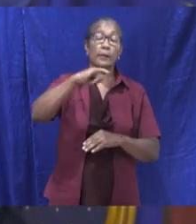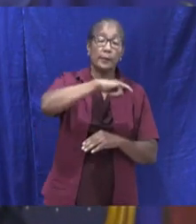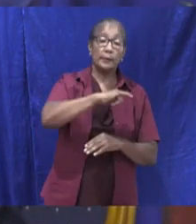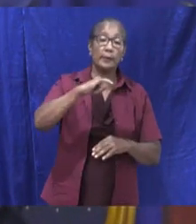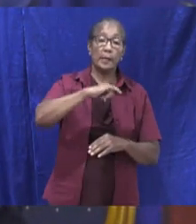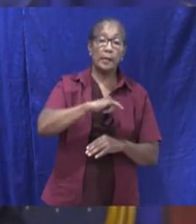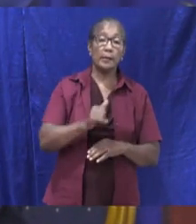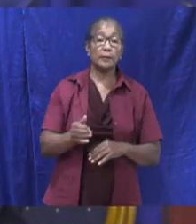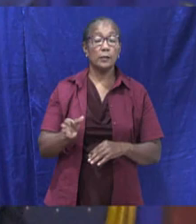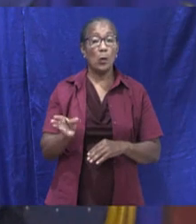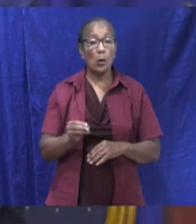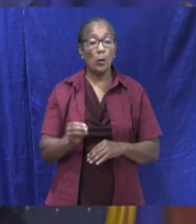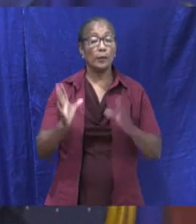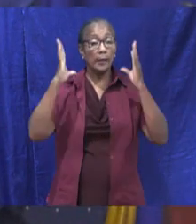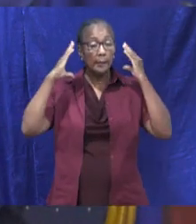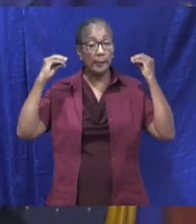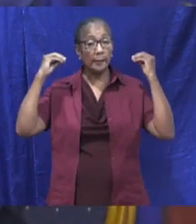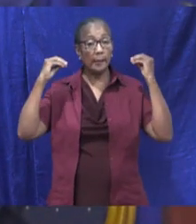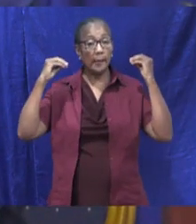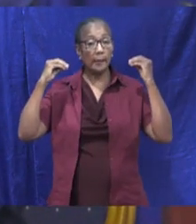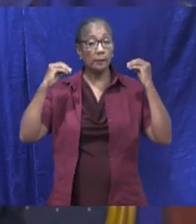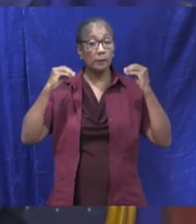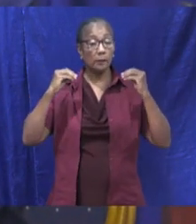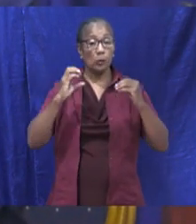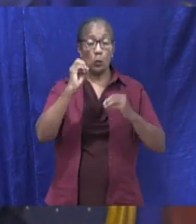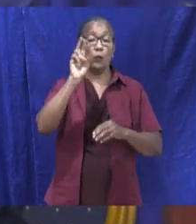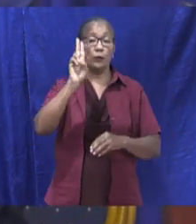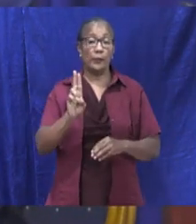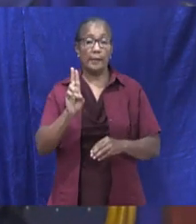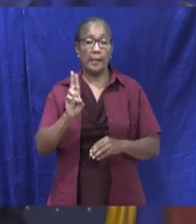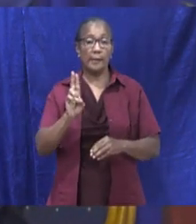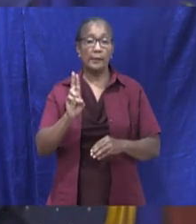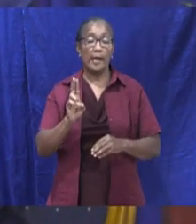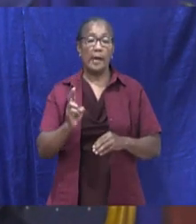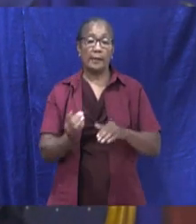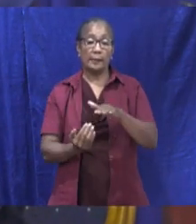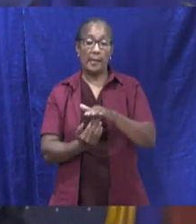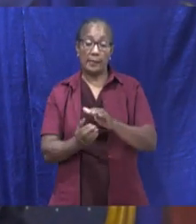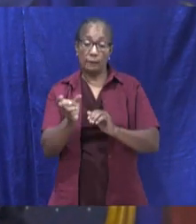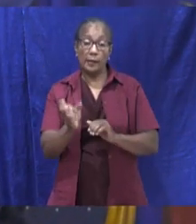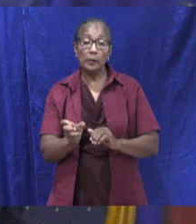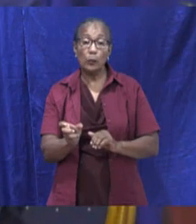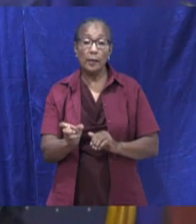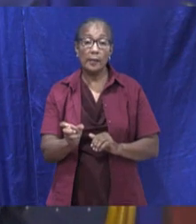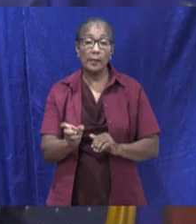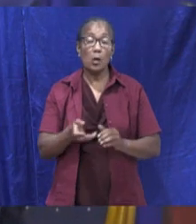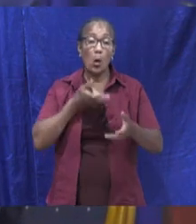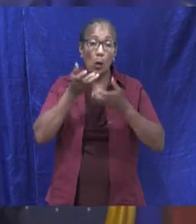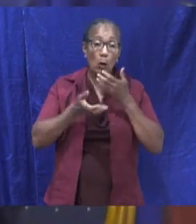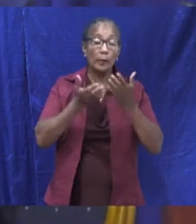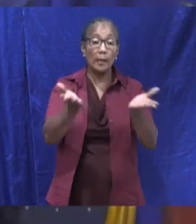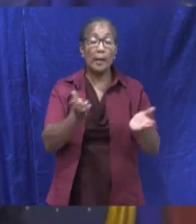uit onder andere Nederland, zal de overheid tegen het einde van de week mededelingen doen.